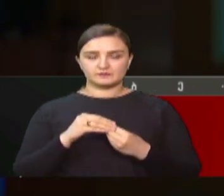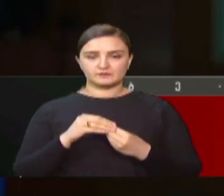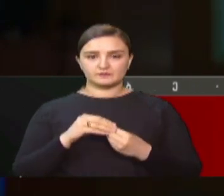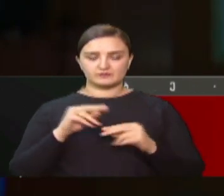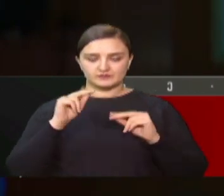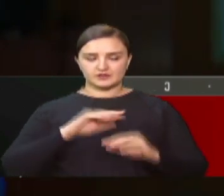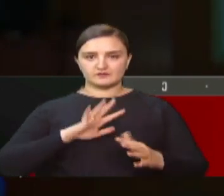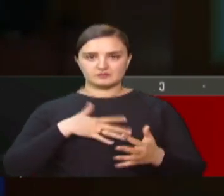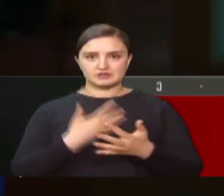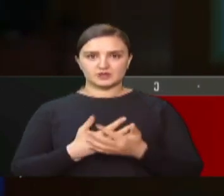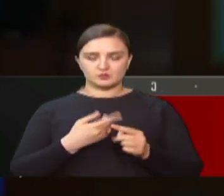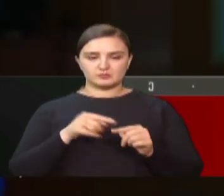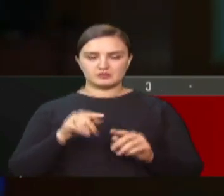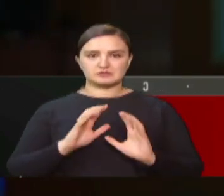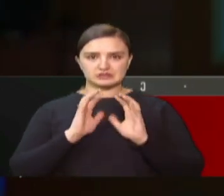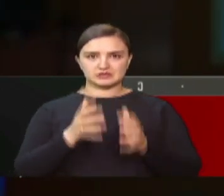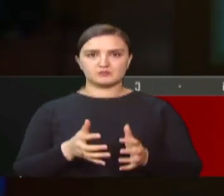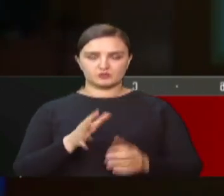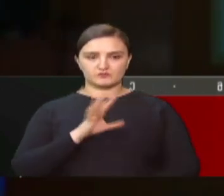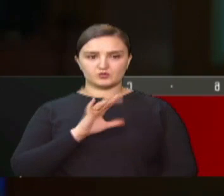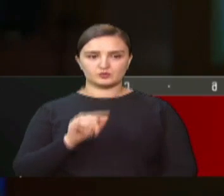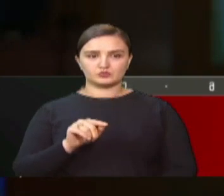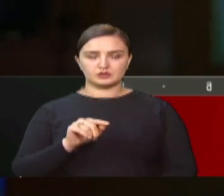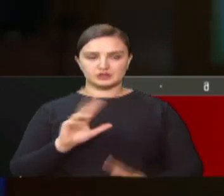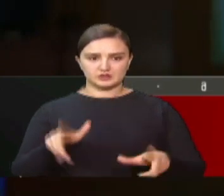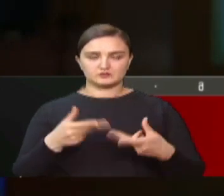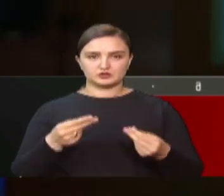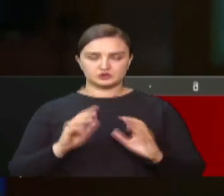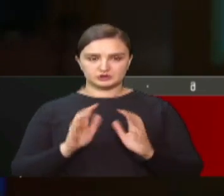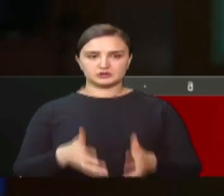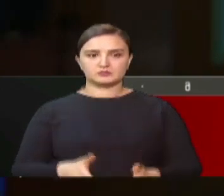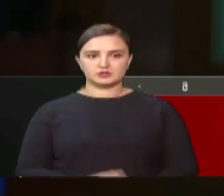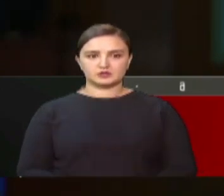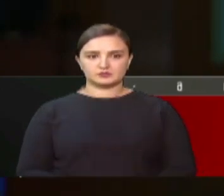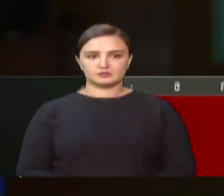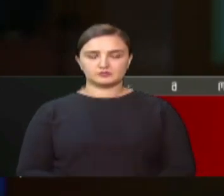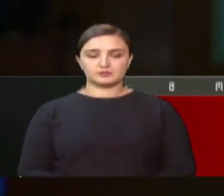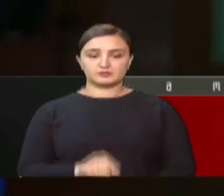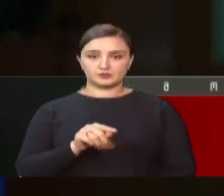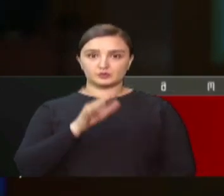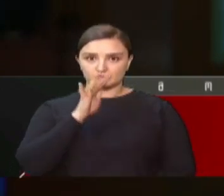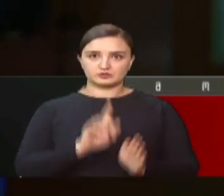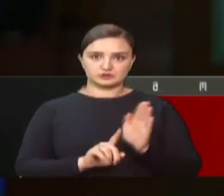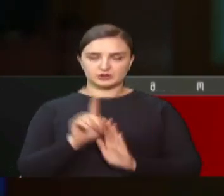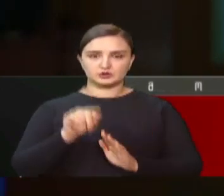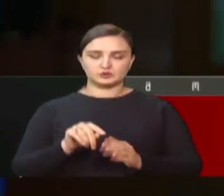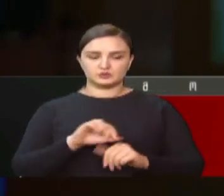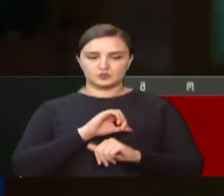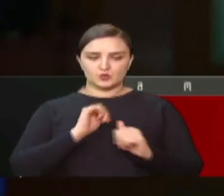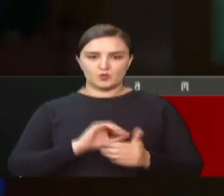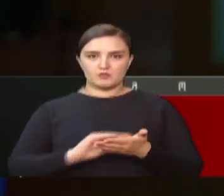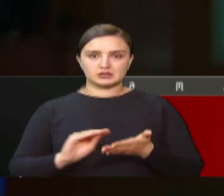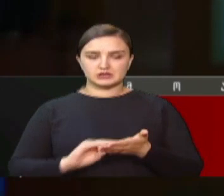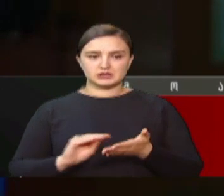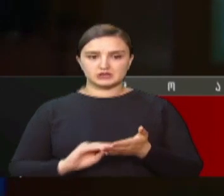დავგემსახურებინა ამ სამყაროს წინაშე, ქონოდა გადაგვერჩინა სამყარო. აი სწორედ მაშინ დაიწყო ამ რომანის წერა. თავიდან